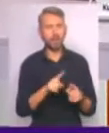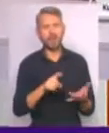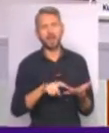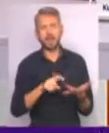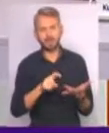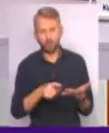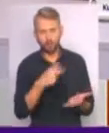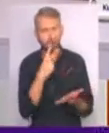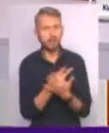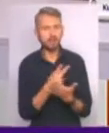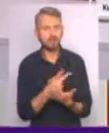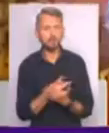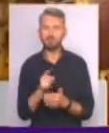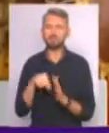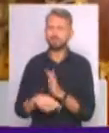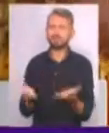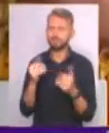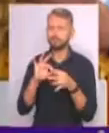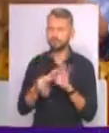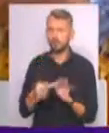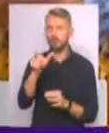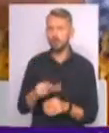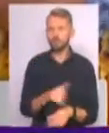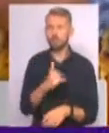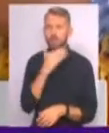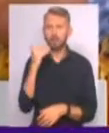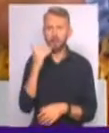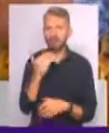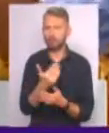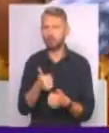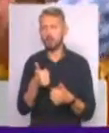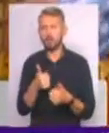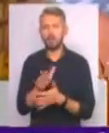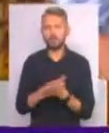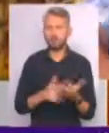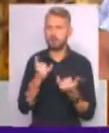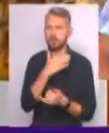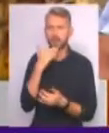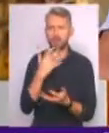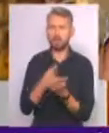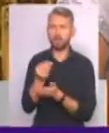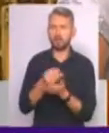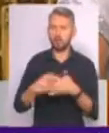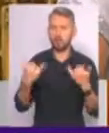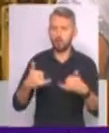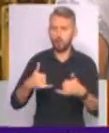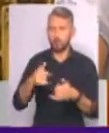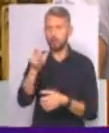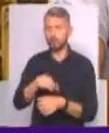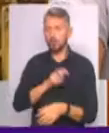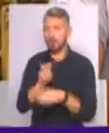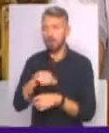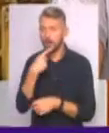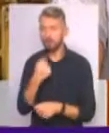это показатель. Это що треба, скажімо, людина йде, зараз багато можна... платних, вибачте, платних лабораторій, і людина йде, він